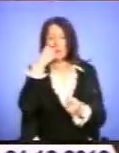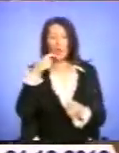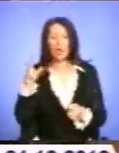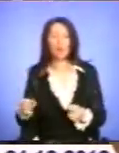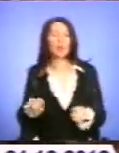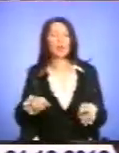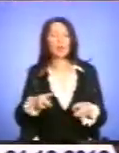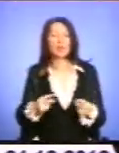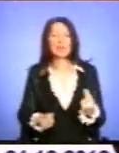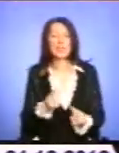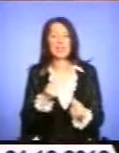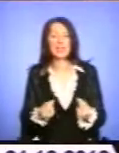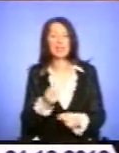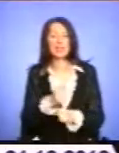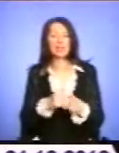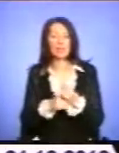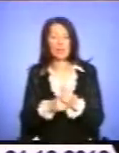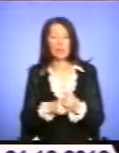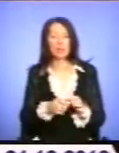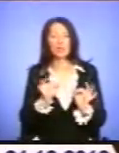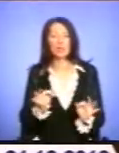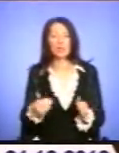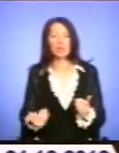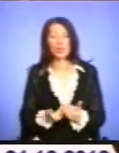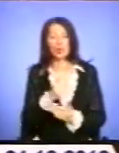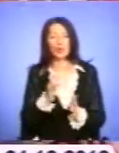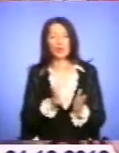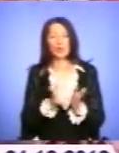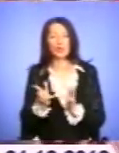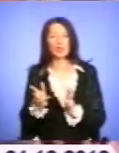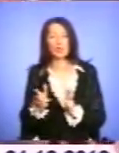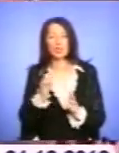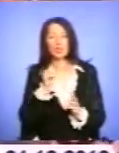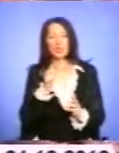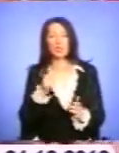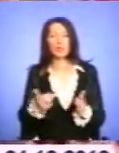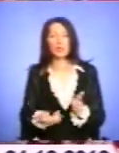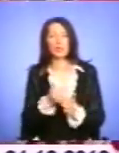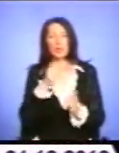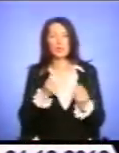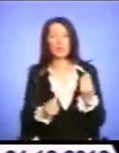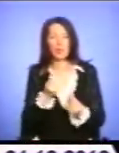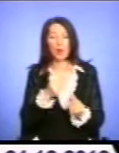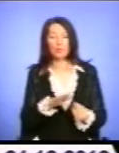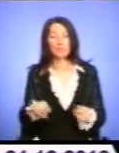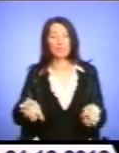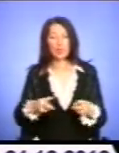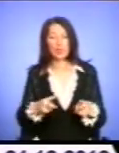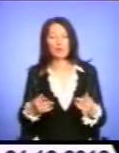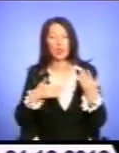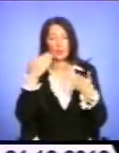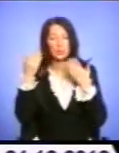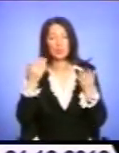– справжні новорічні забави. Діти не просто досхочу натанцювалися, насміялися, зустрілися з Дідом Морозом і